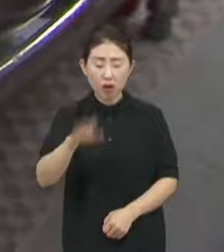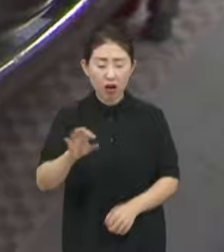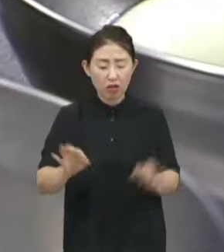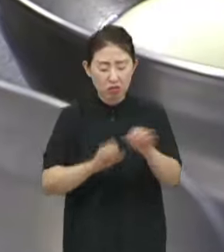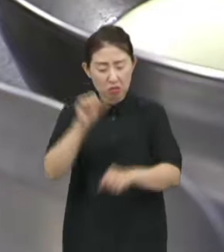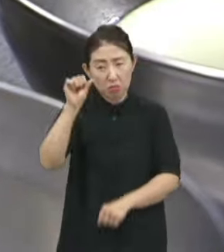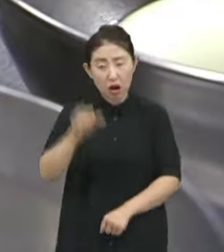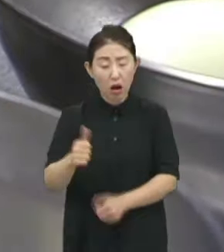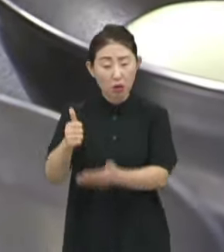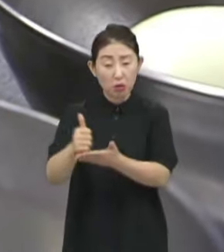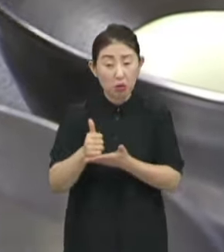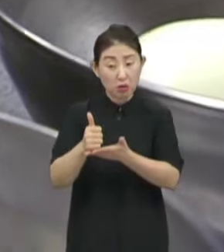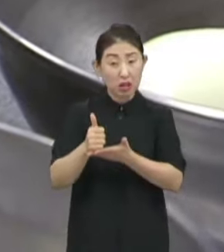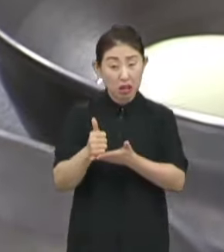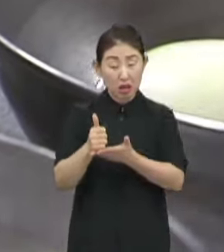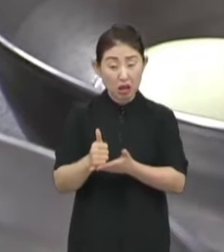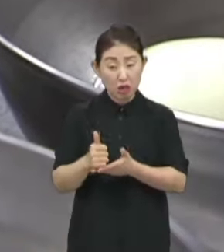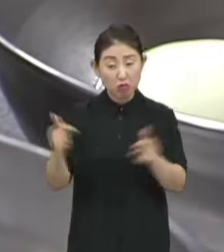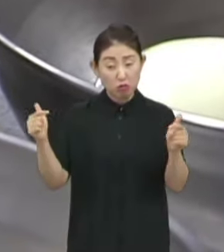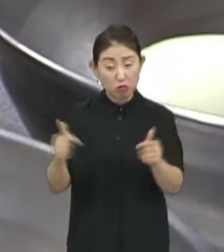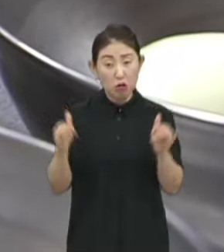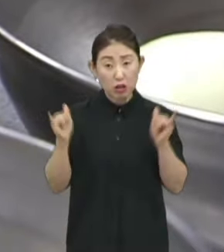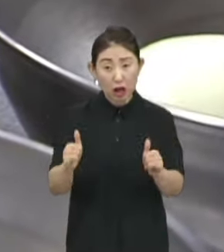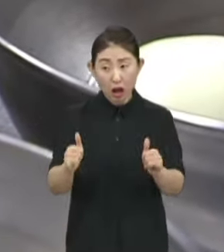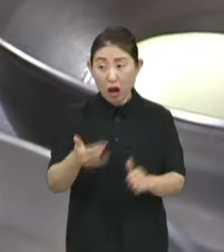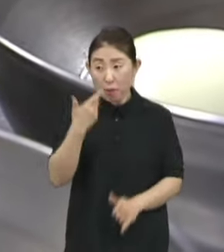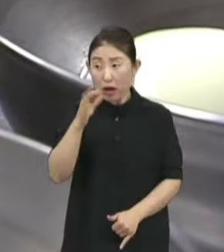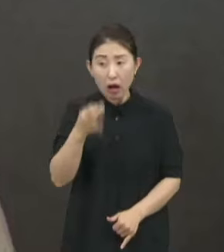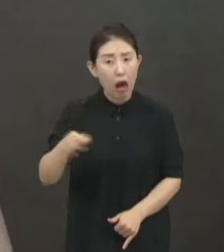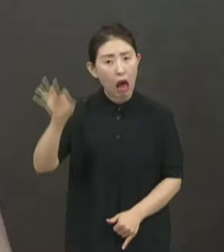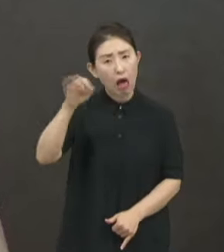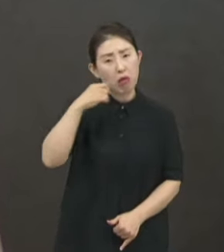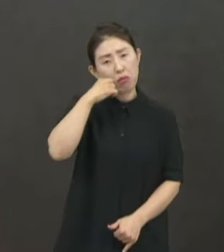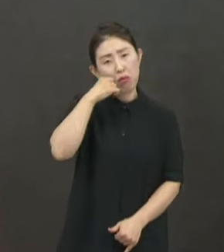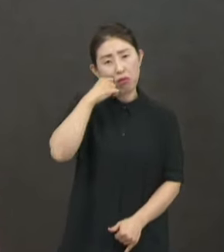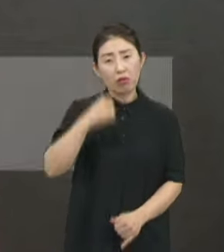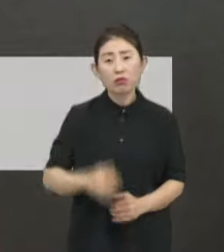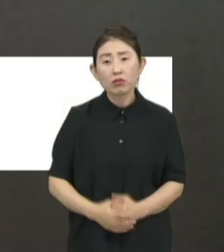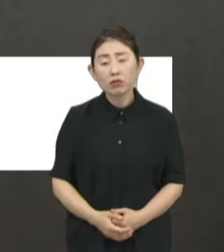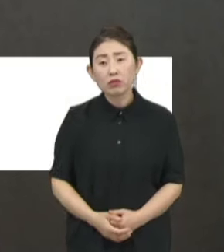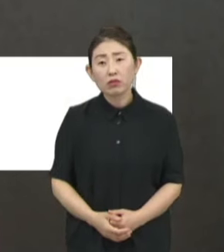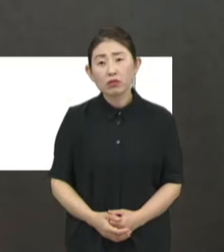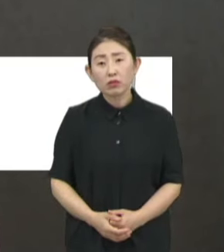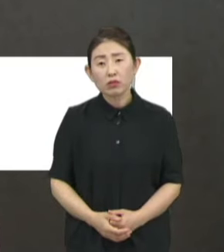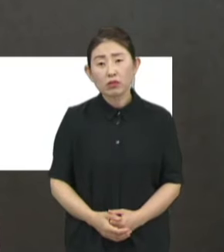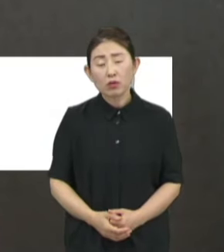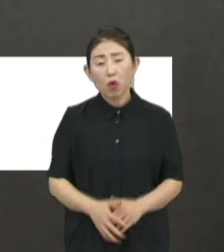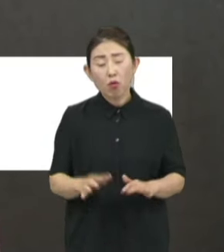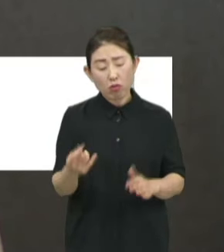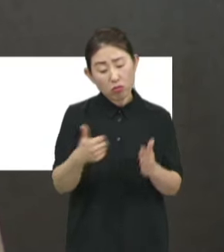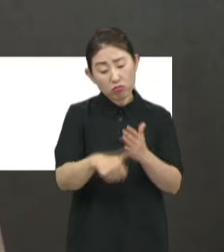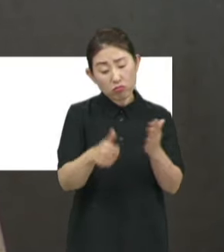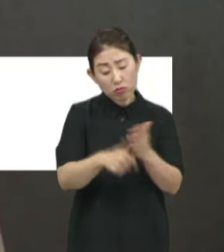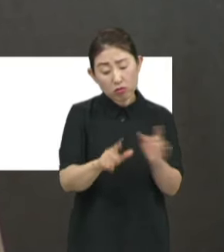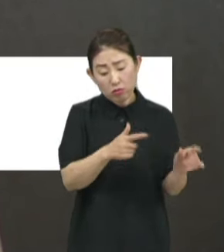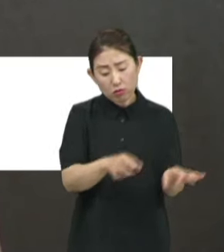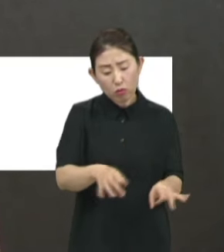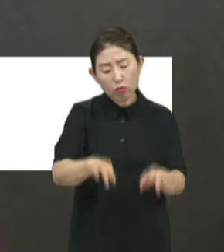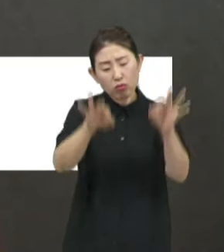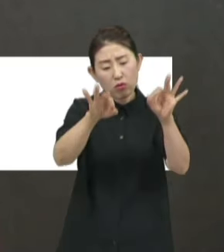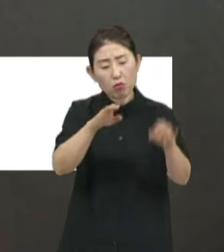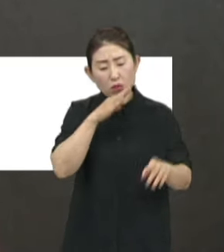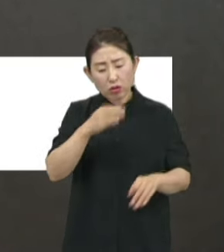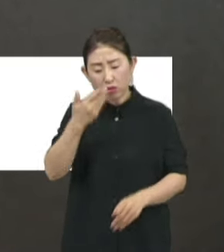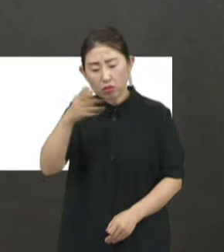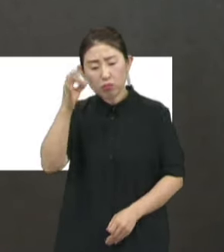떨어질까 업주들도 쉽게 가격을 올리지 못하고 있습니다. 물가 인상률 이런 걸 따졌을 때는 올릴 수밖에 없는 상품이에요. 사실